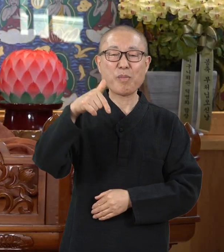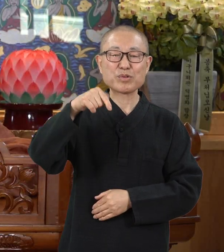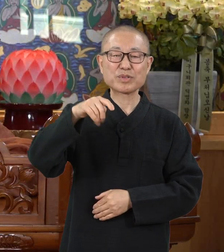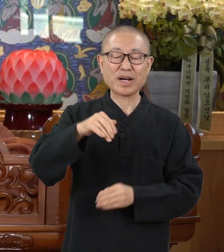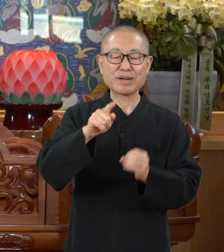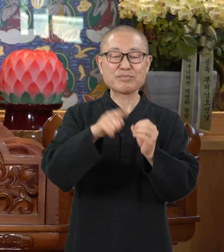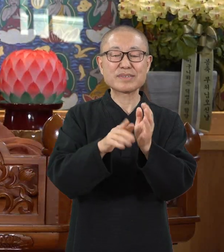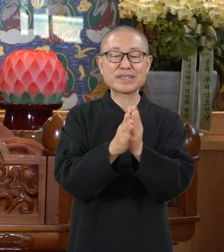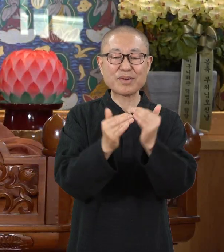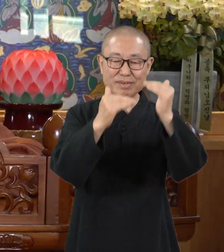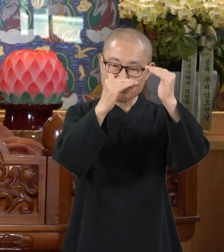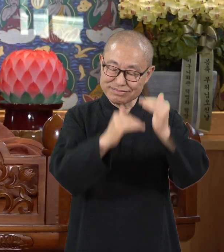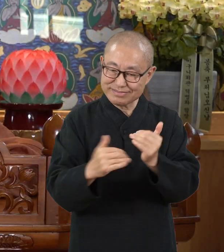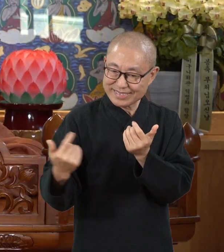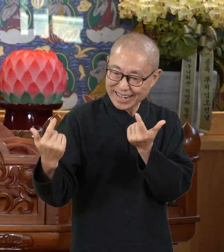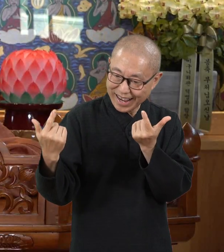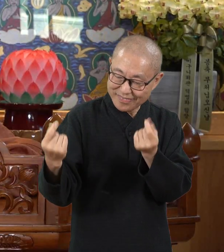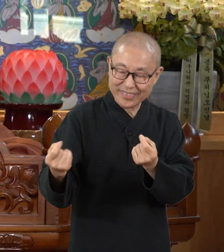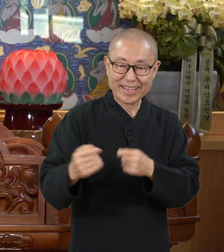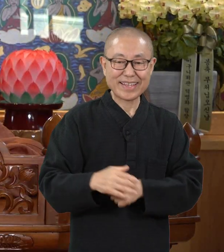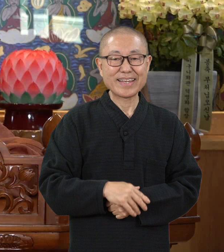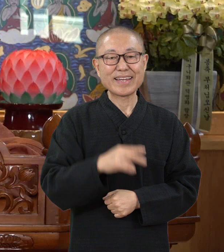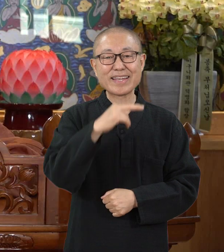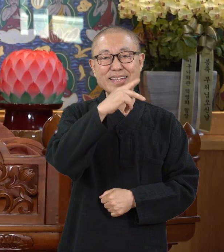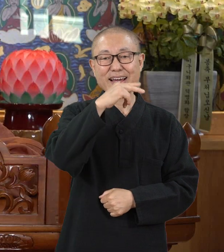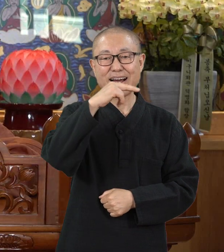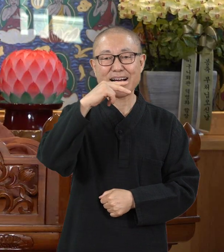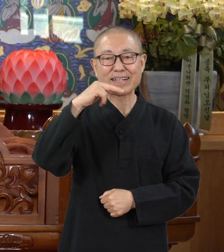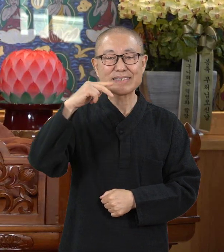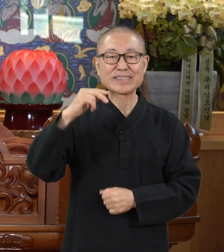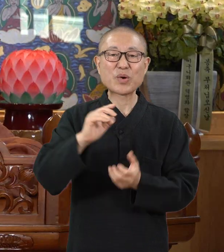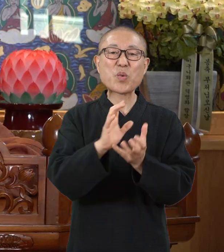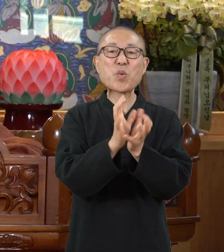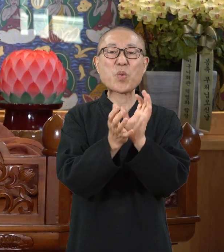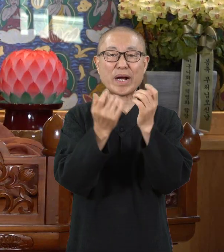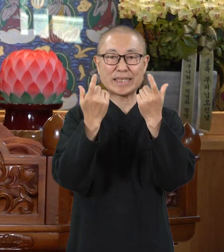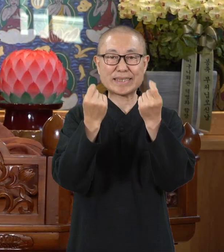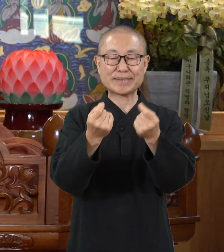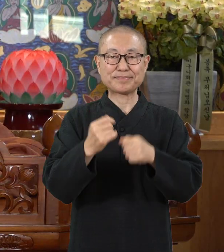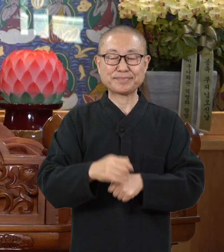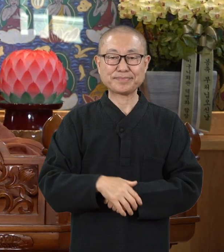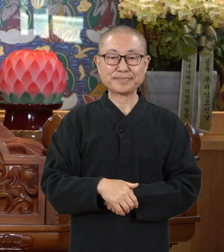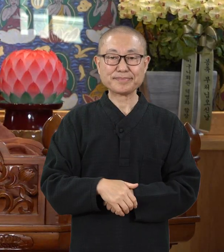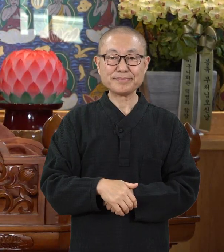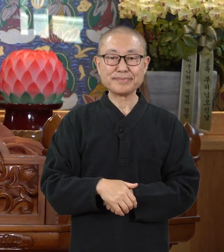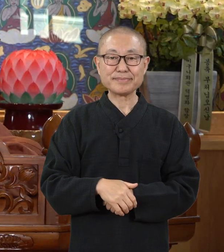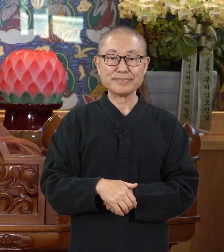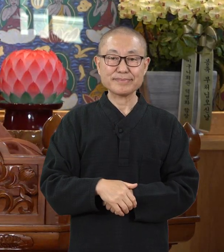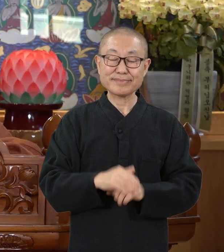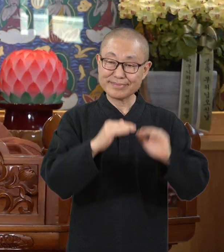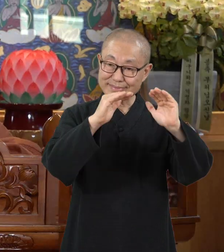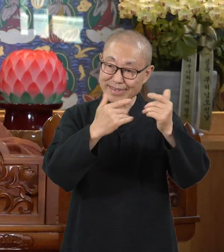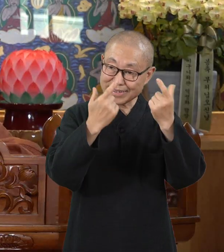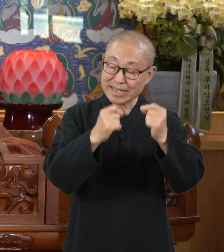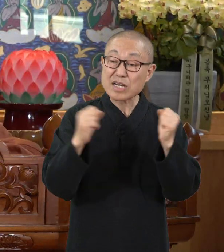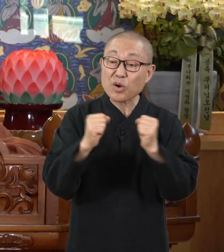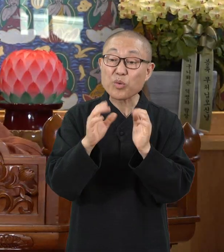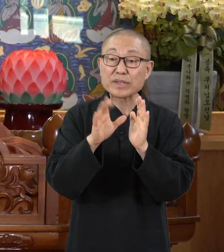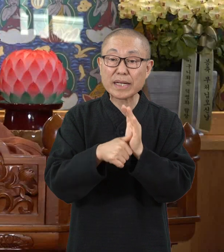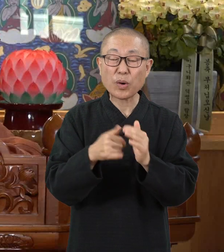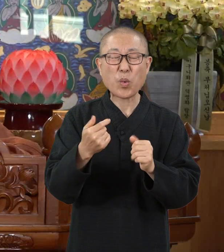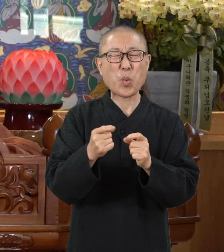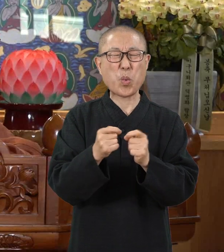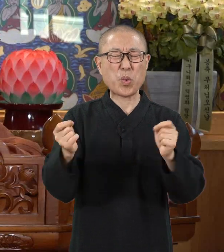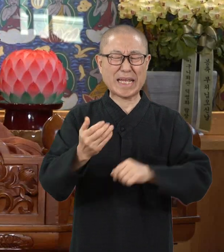말씀이 있는 거예요. 은은한 향기를 내뿜는 꽃이 있듯이. 그래서 딱 그 겨울에,